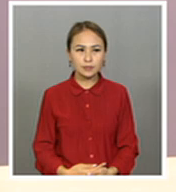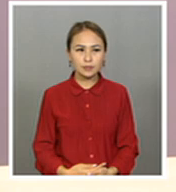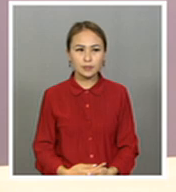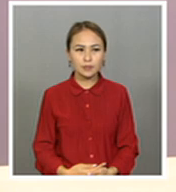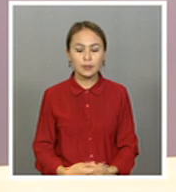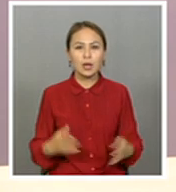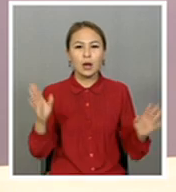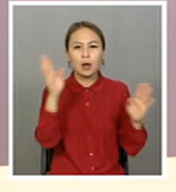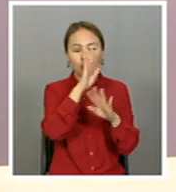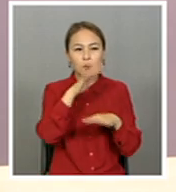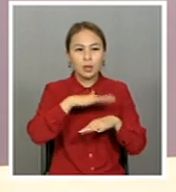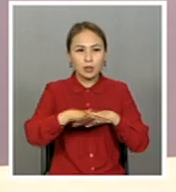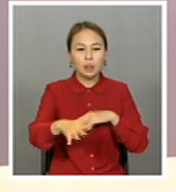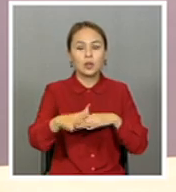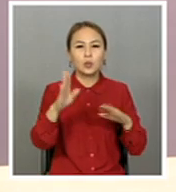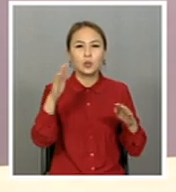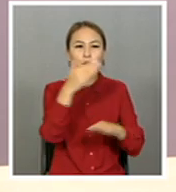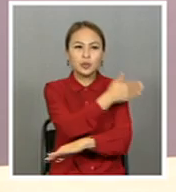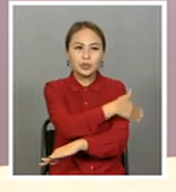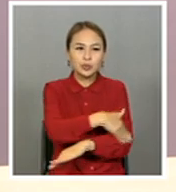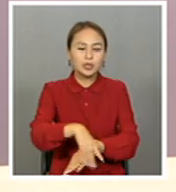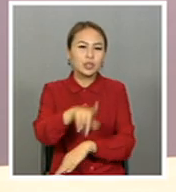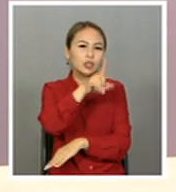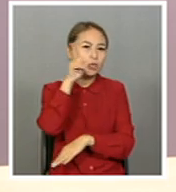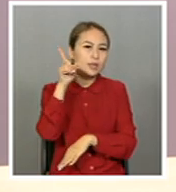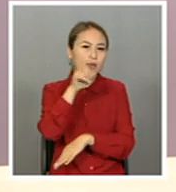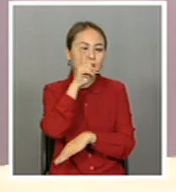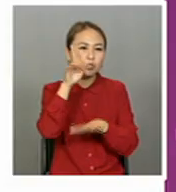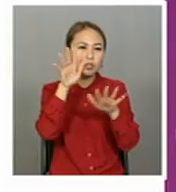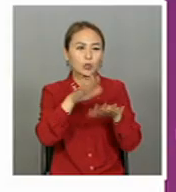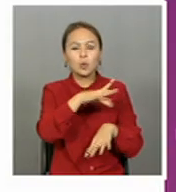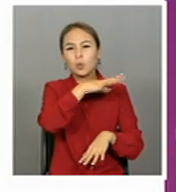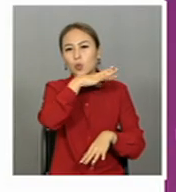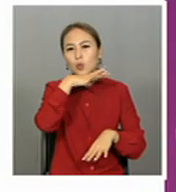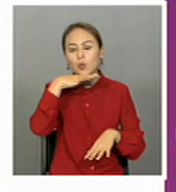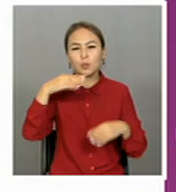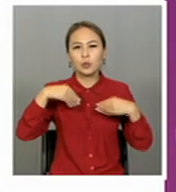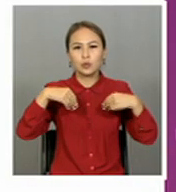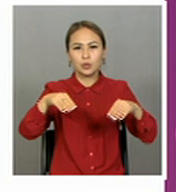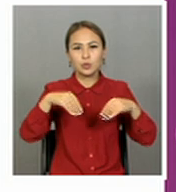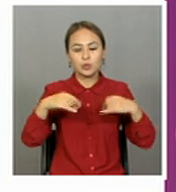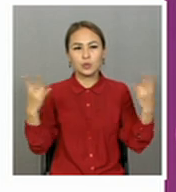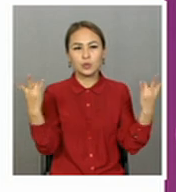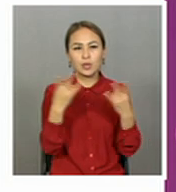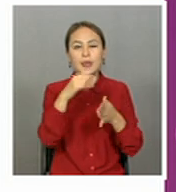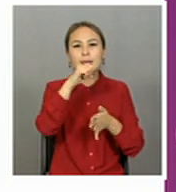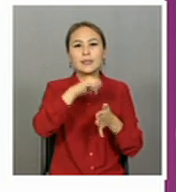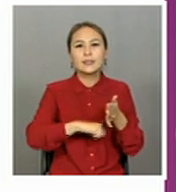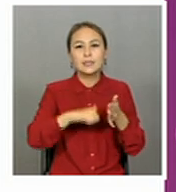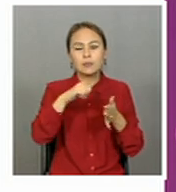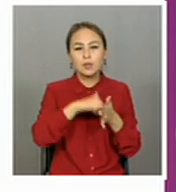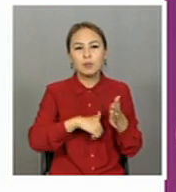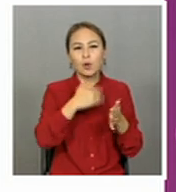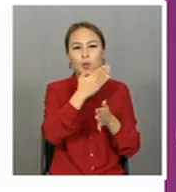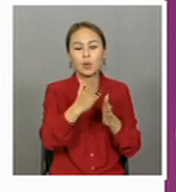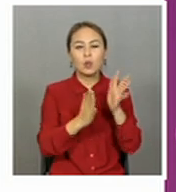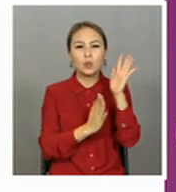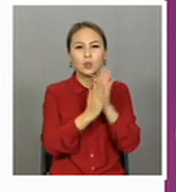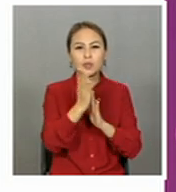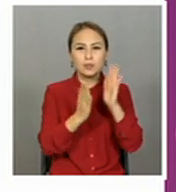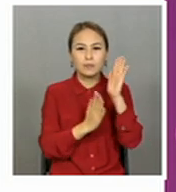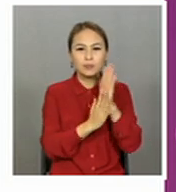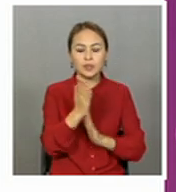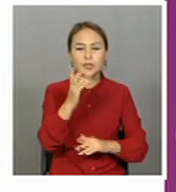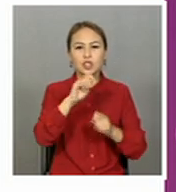Аулаға, көшеге жасыл желекті көп отырғызу. Себебі өсімдік